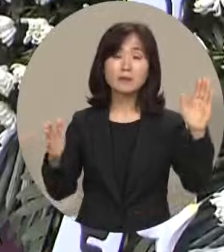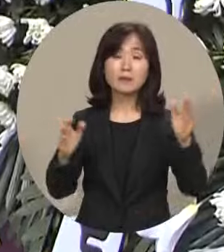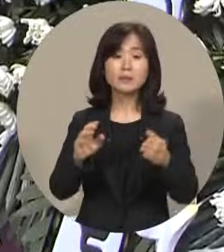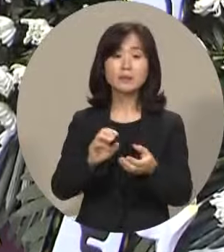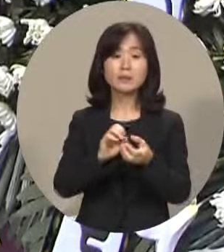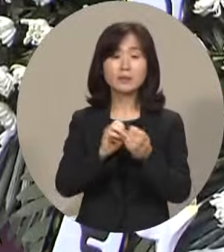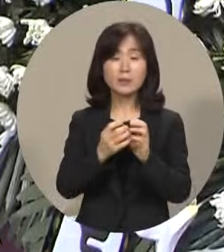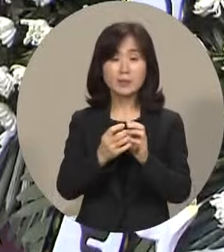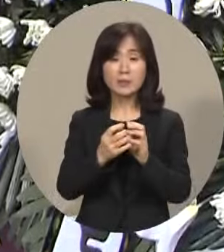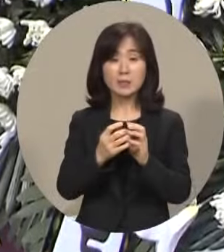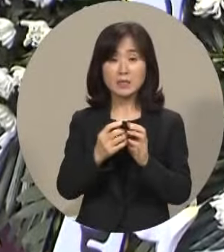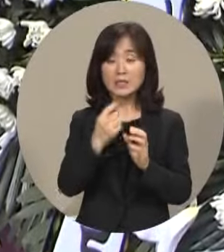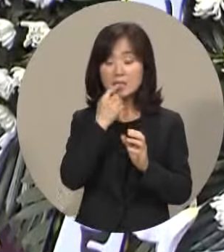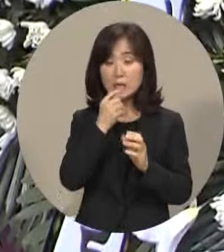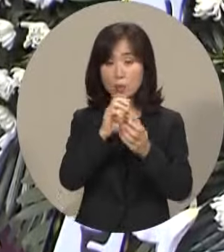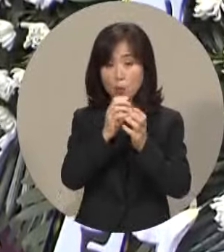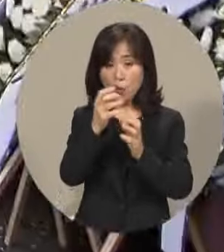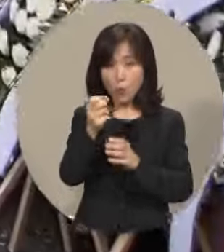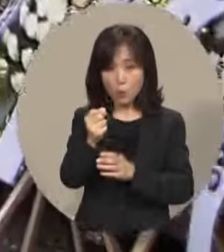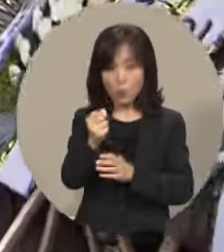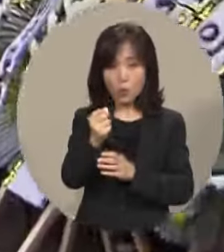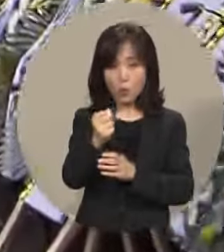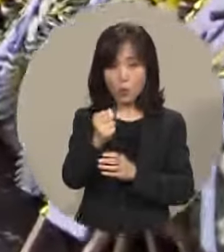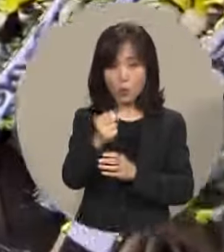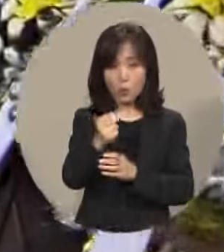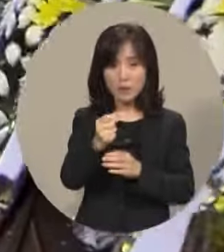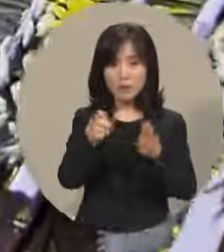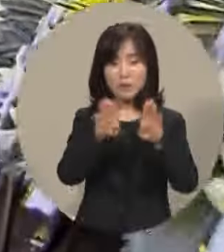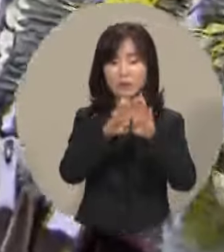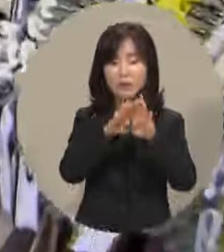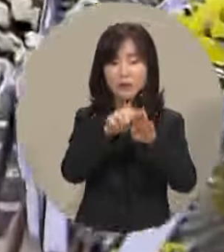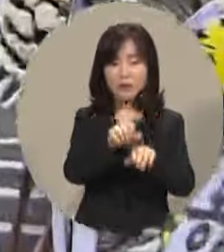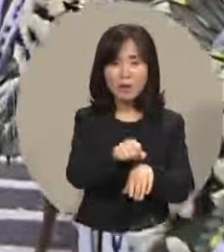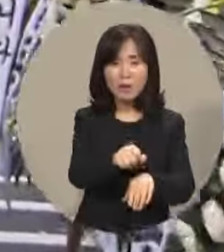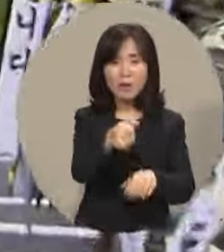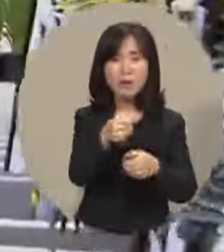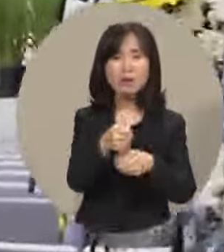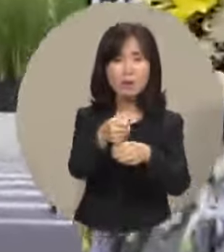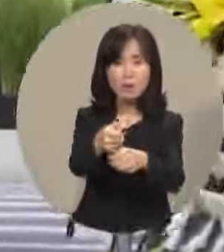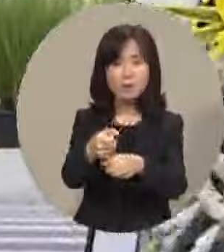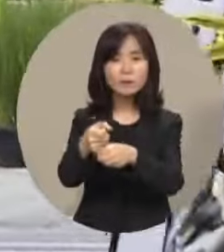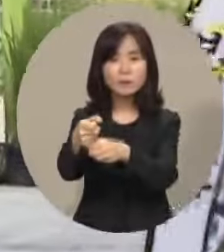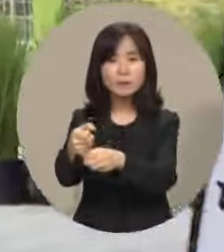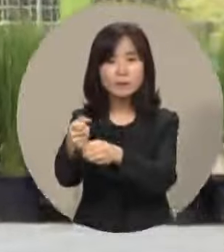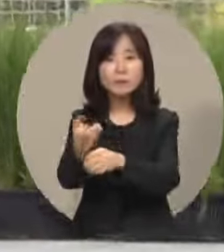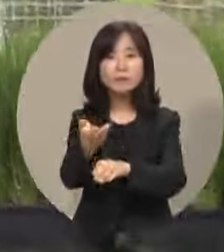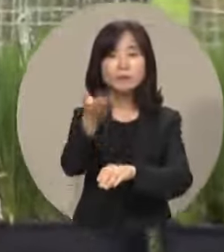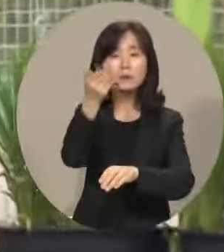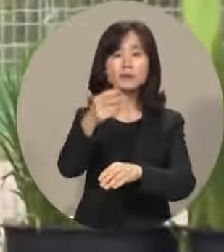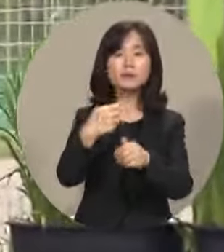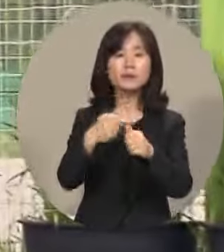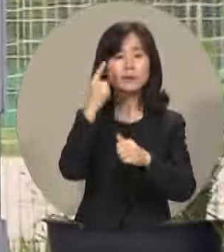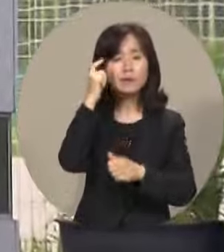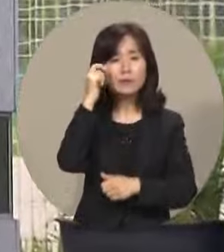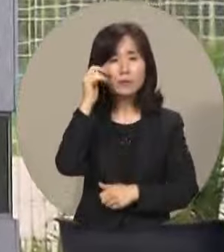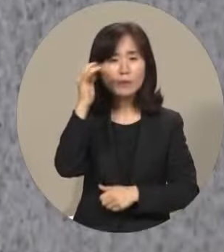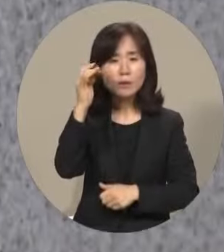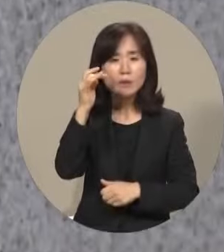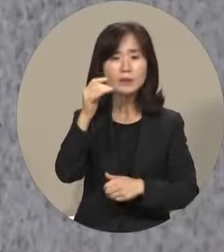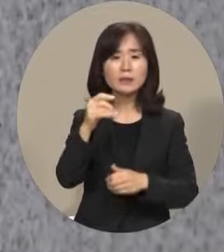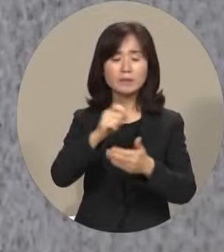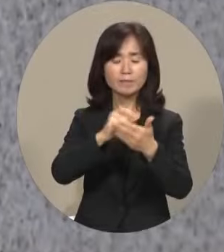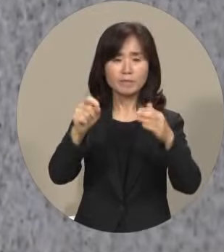들고 등교한 국화 꽃다발이 정문 앞에 수북히 쌓였고 그 위로는 선생님을 추모하는 포스트잇이 빼곡하게